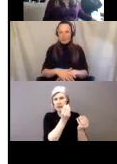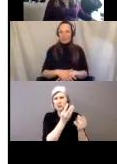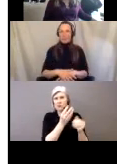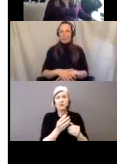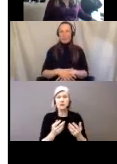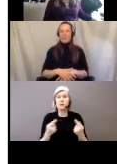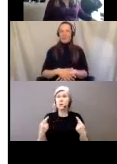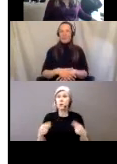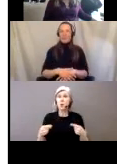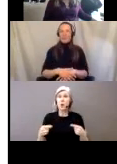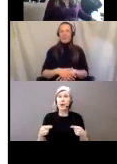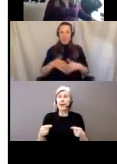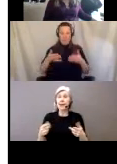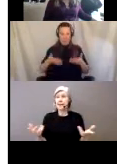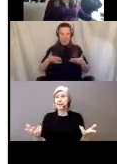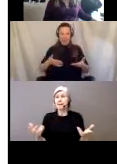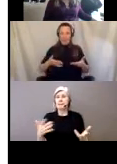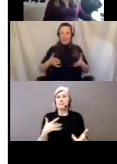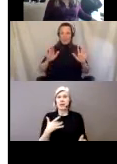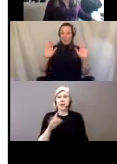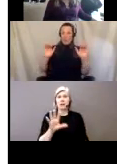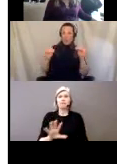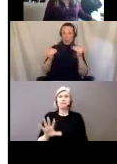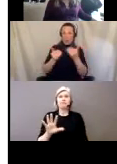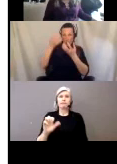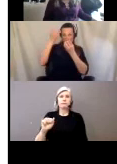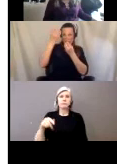Pour l'instant, nous n'avons pas tous les détails, malheureusement.